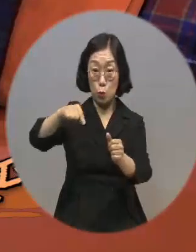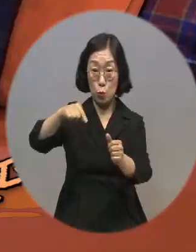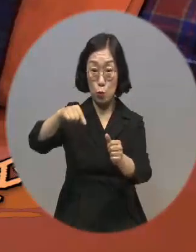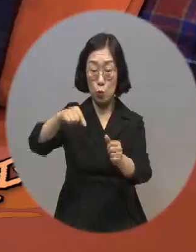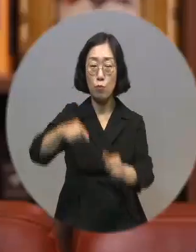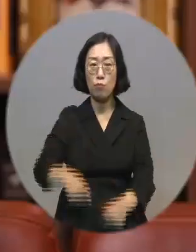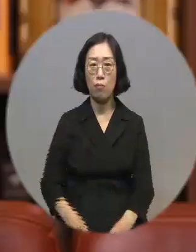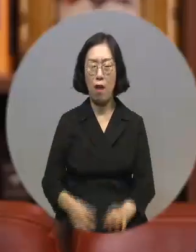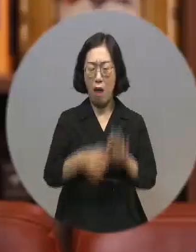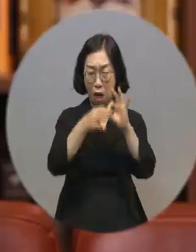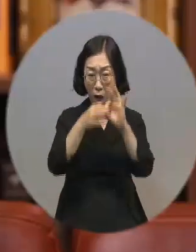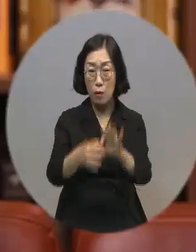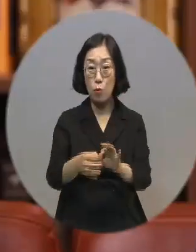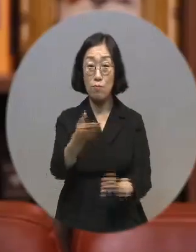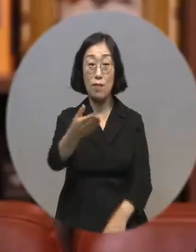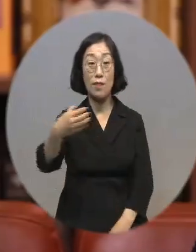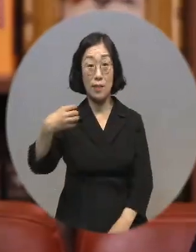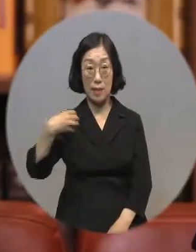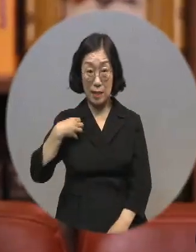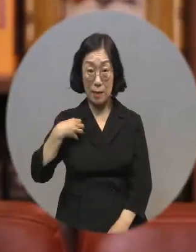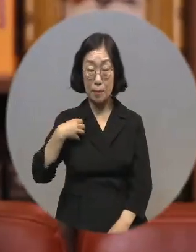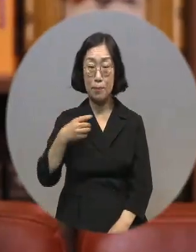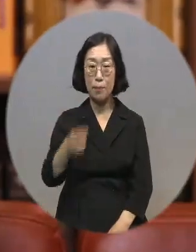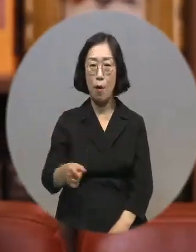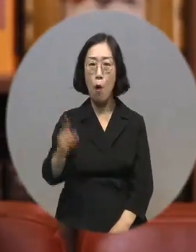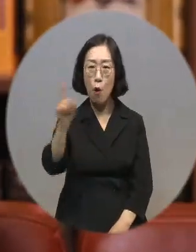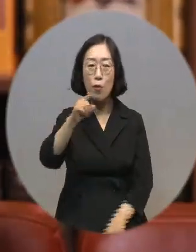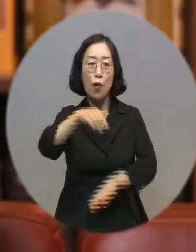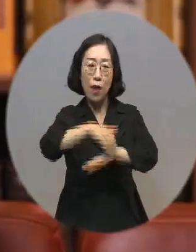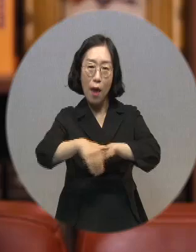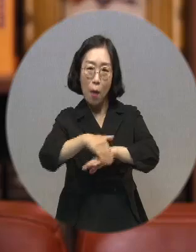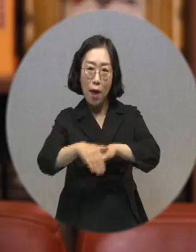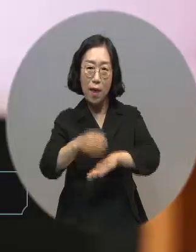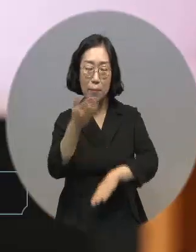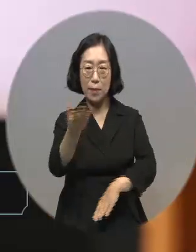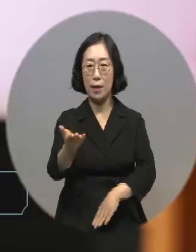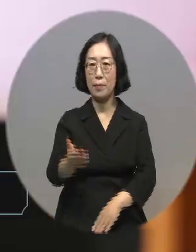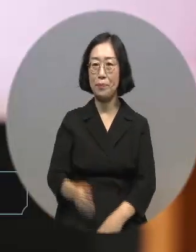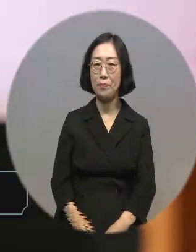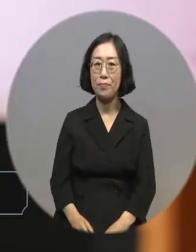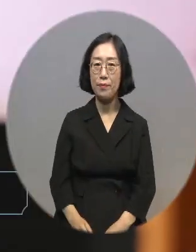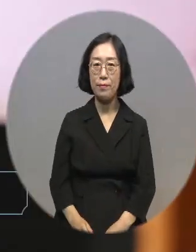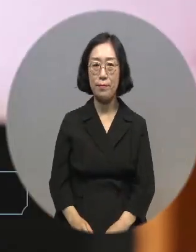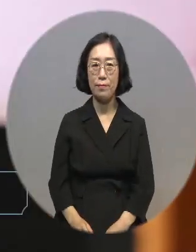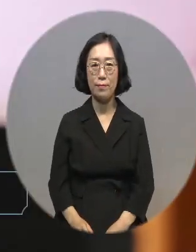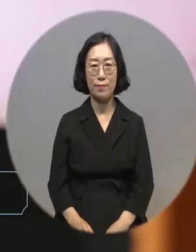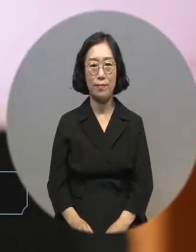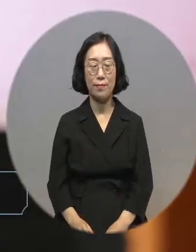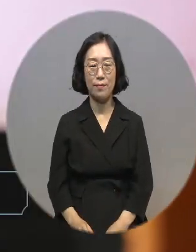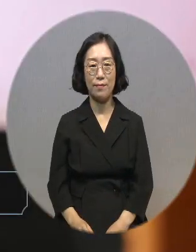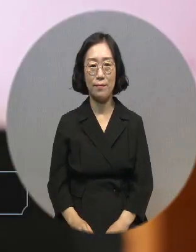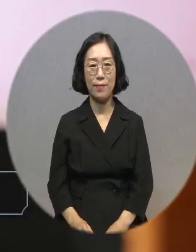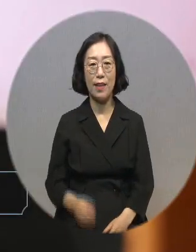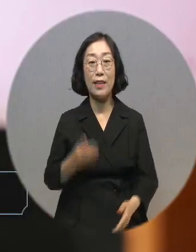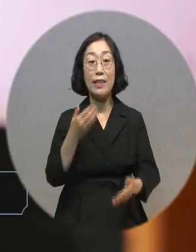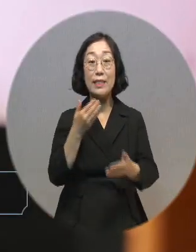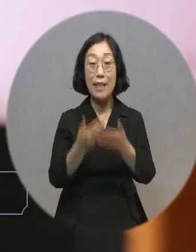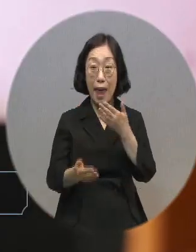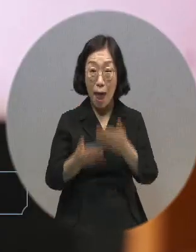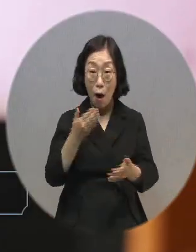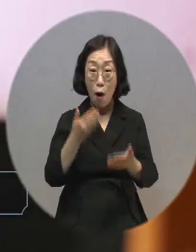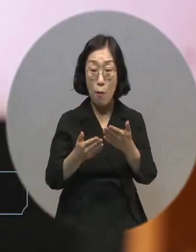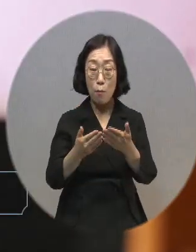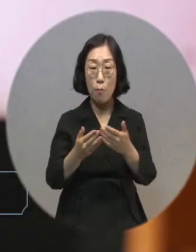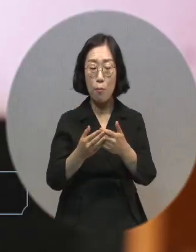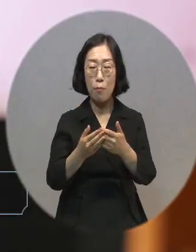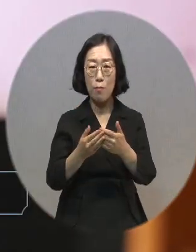뛰시는 거잖아요. 많은 것들을 프로젝트도 하시고 어떤 계획을 갖고 계세요? 우리나라가 또 체험 부분에 다른